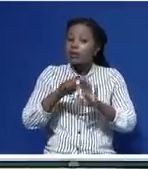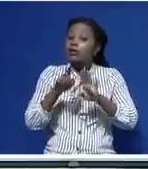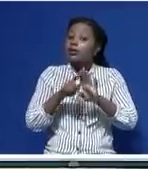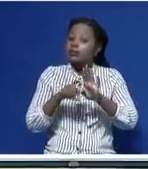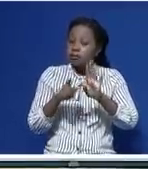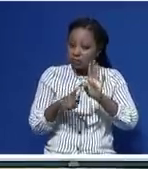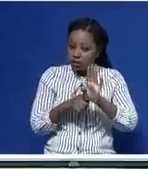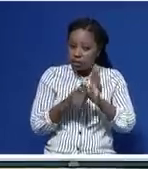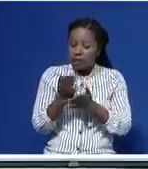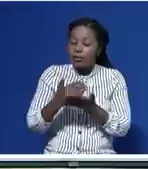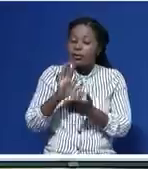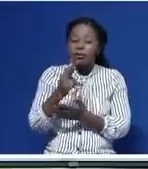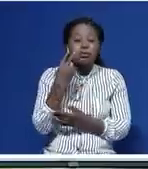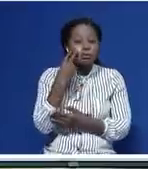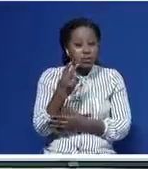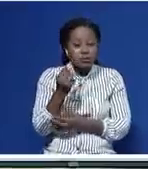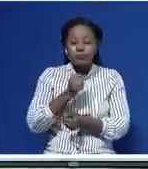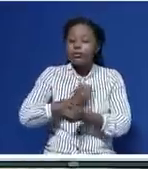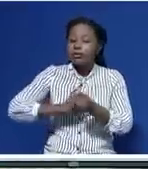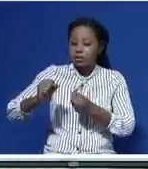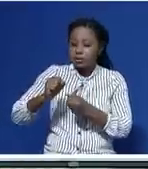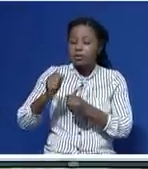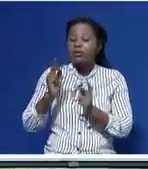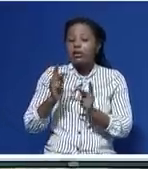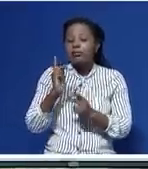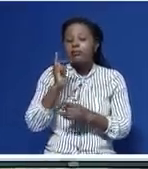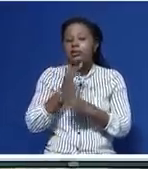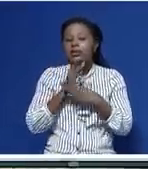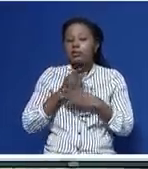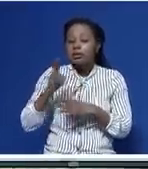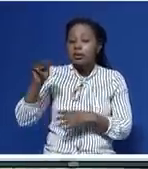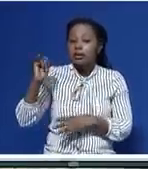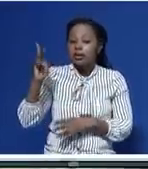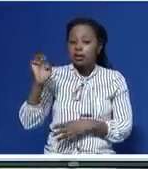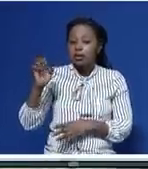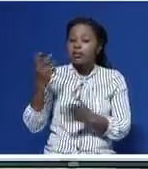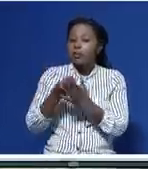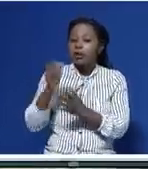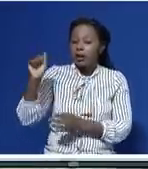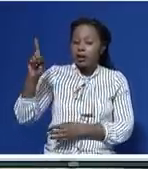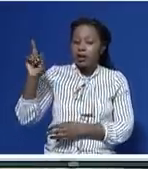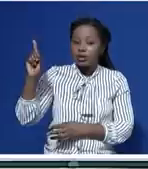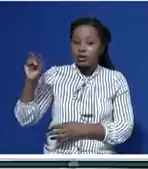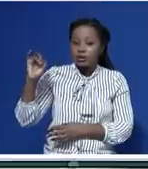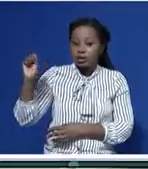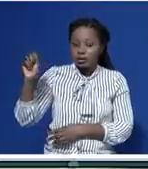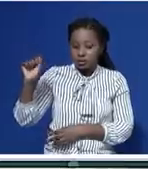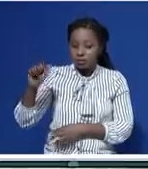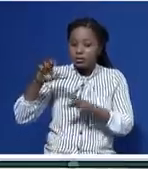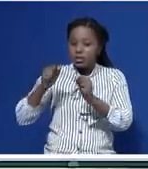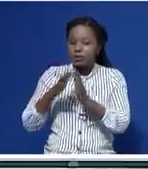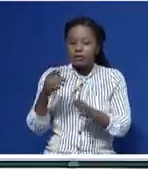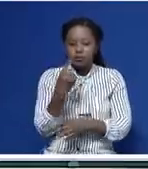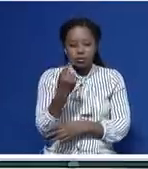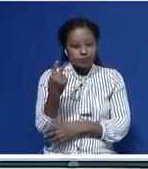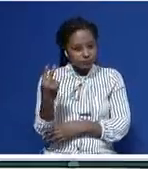Kiafrika, baadhi yake zikionyesha mafanikio makubwa kama vile kampuni ya Nike na Adidas ambazo zimeshika nafasi ya kwanza na ya